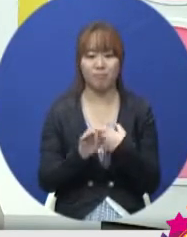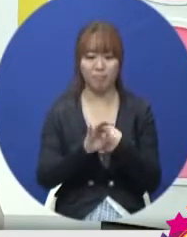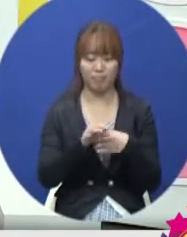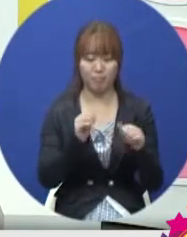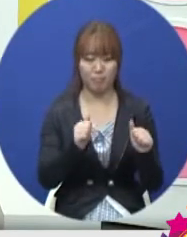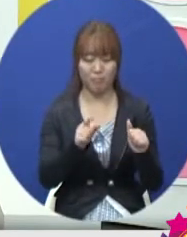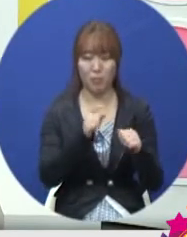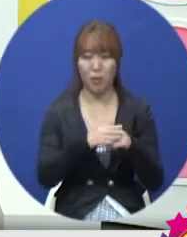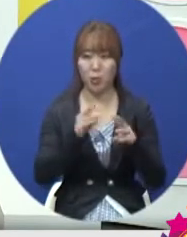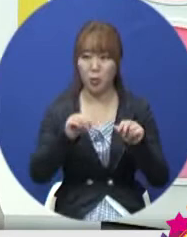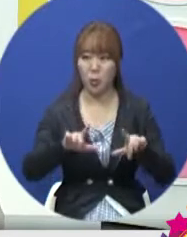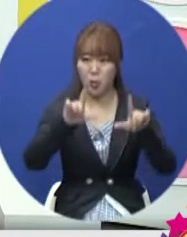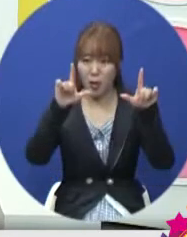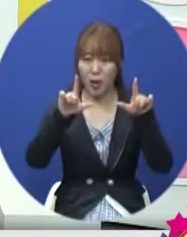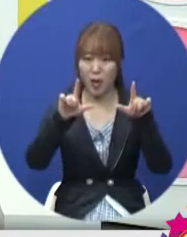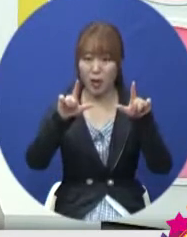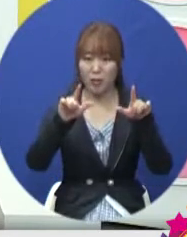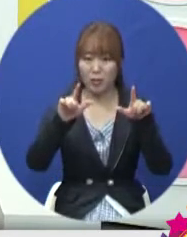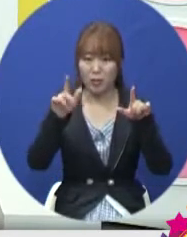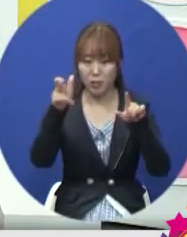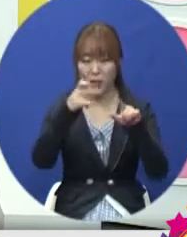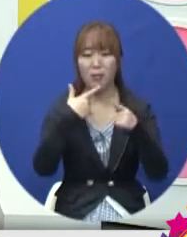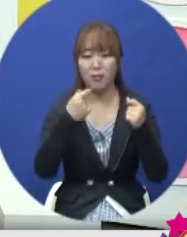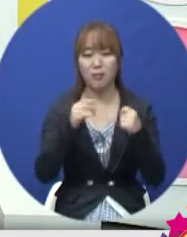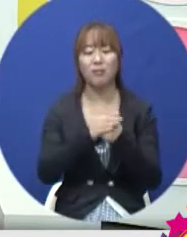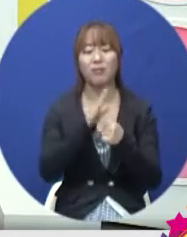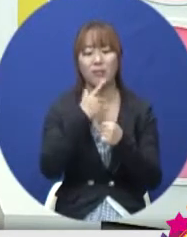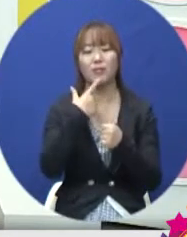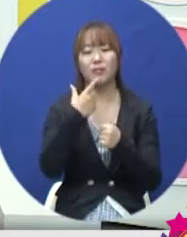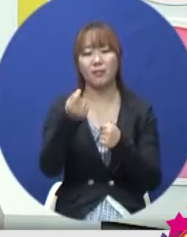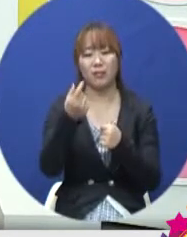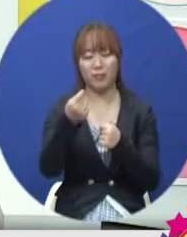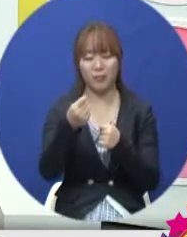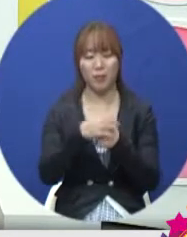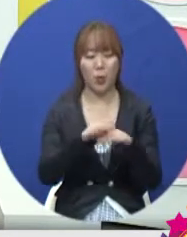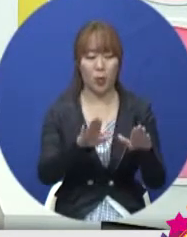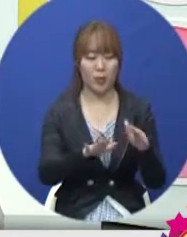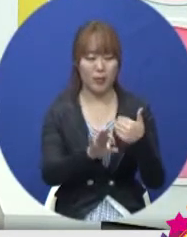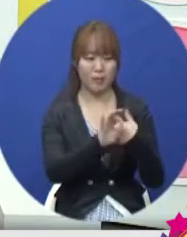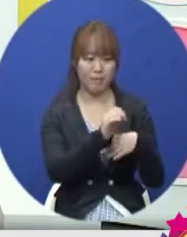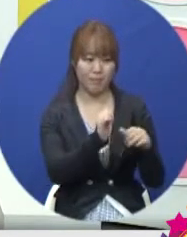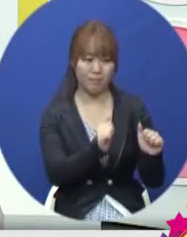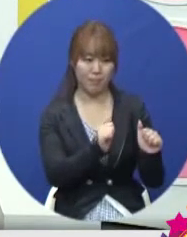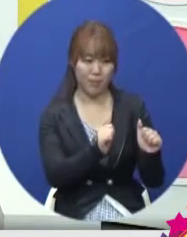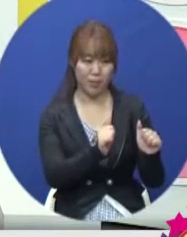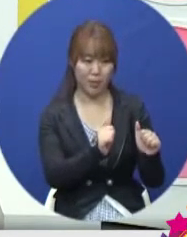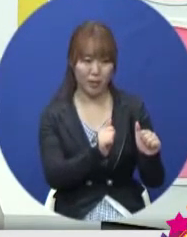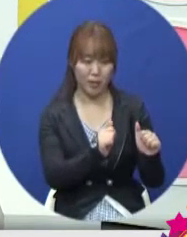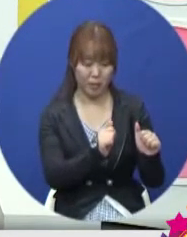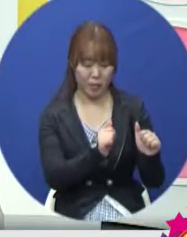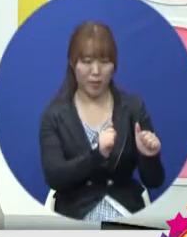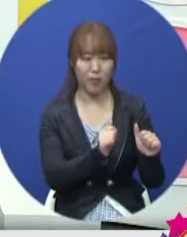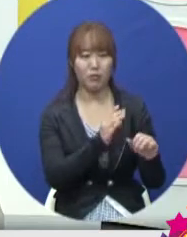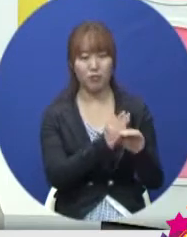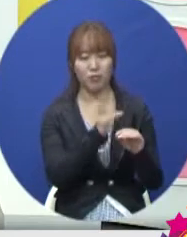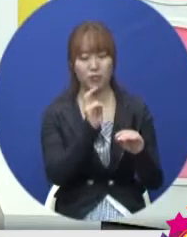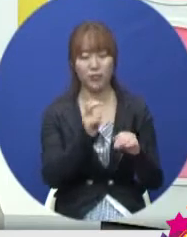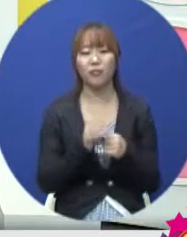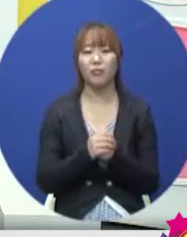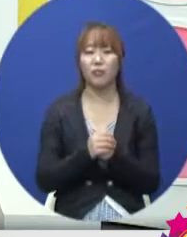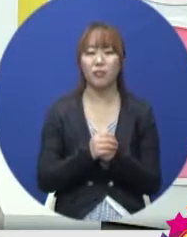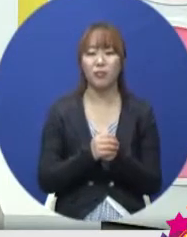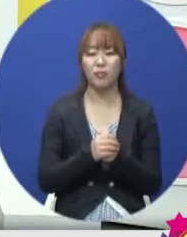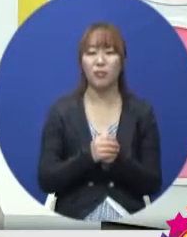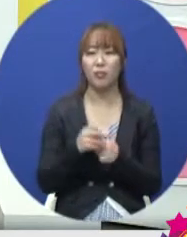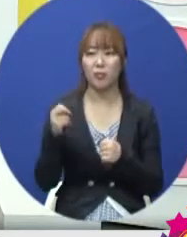하고. 노래자랑이 토요일 날 녹화인가요, 그러면? 예, 그렇죠. 토요일 날 녹화를 하고 오늘 예심을 네. 아마 뜰, 예, 저 예심 보고 있을 거예요. 네, 네. 네. 토요일